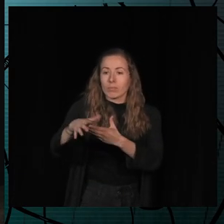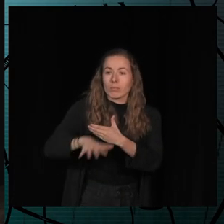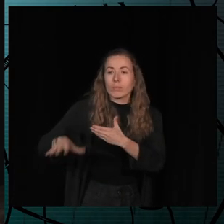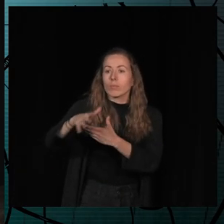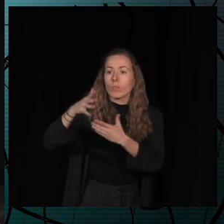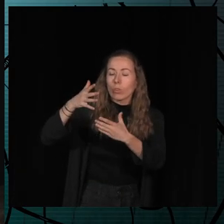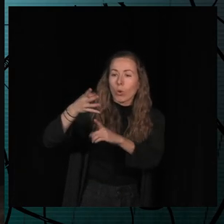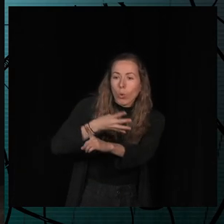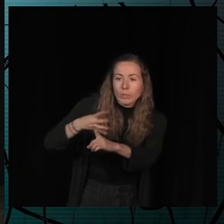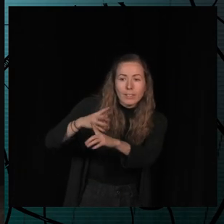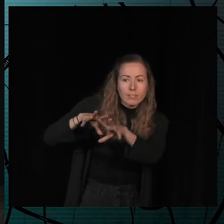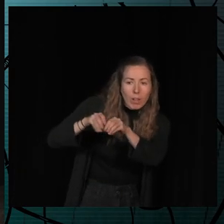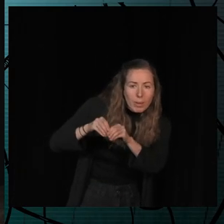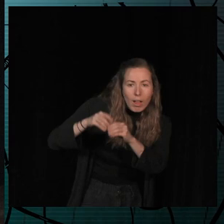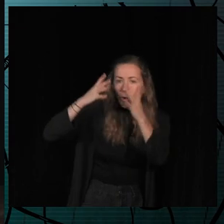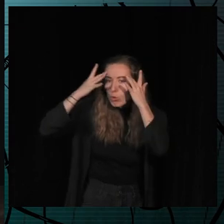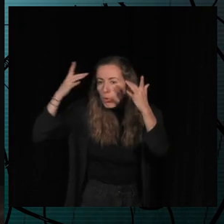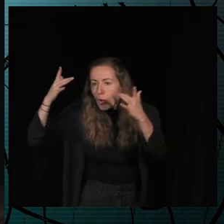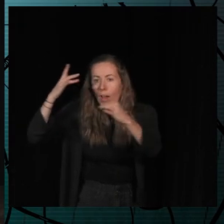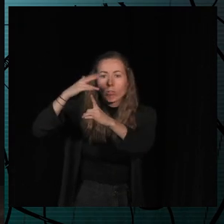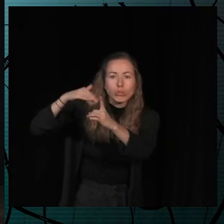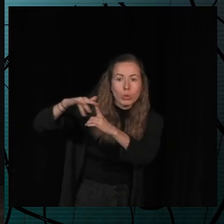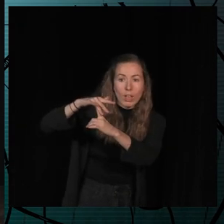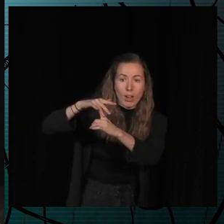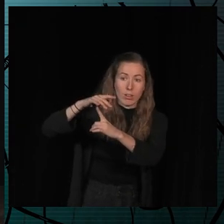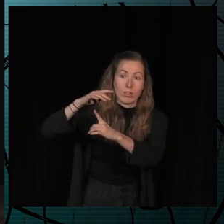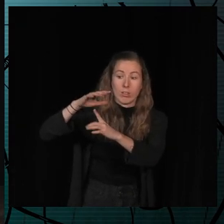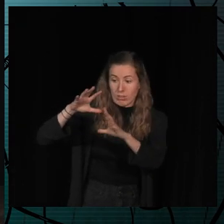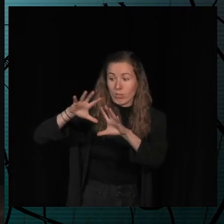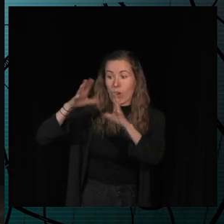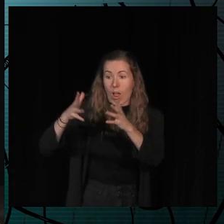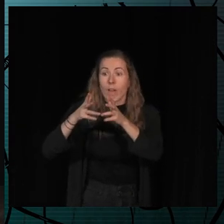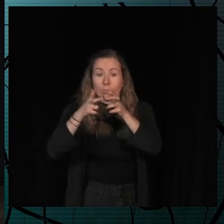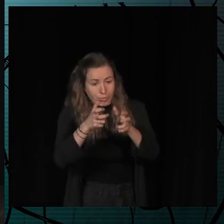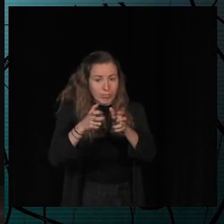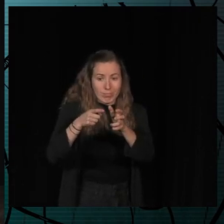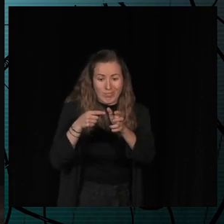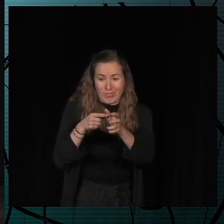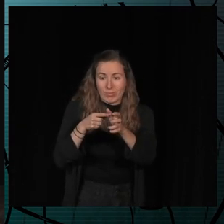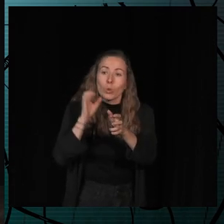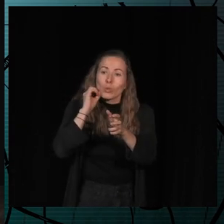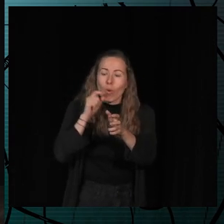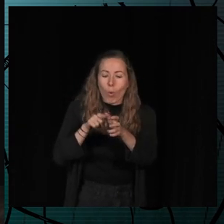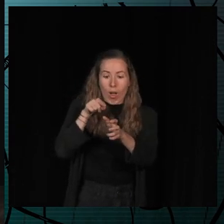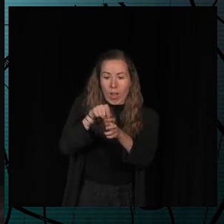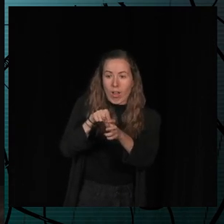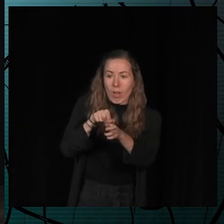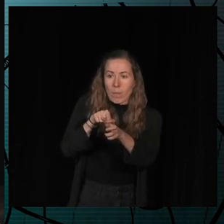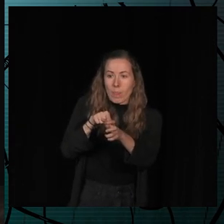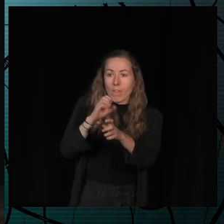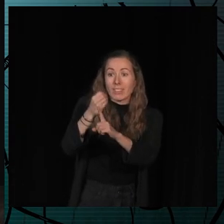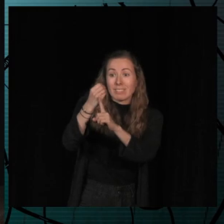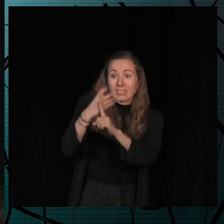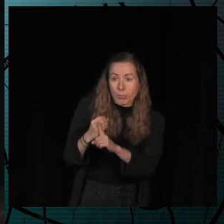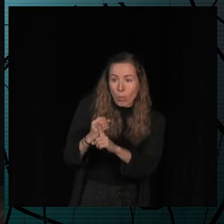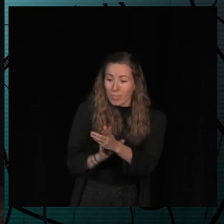social dans lequel on regarde ces écrans et l'écran devient souvent la cause mais non pas la le symptôme disons c'est le symptôme